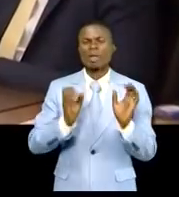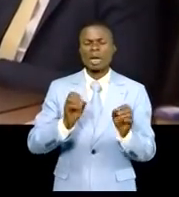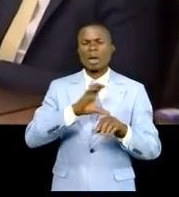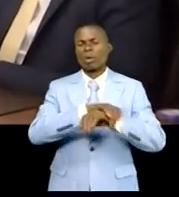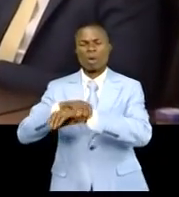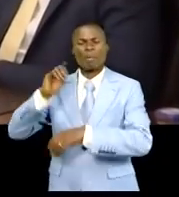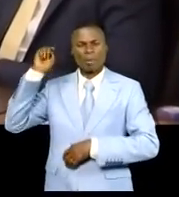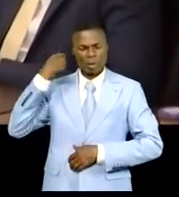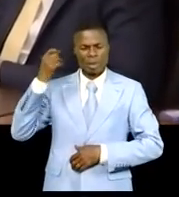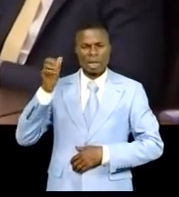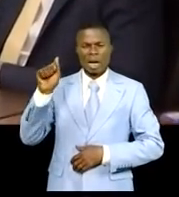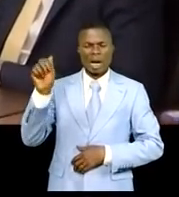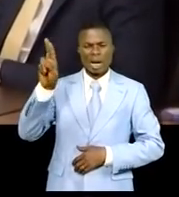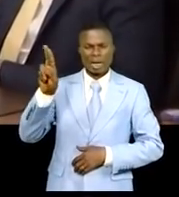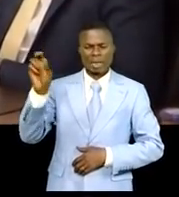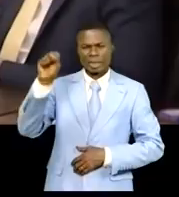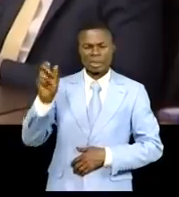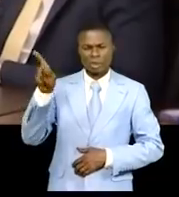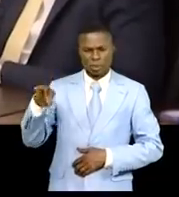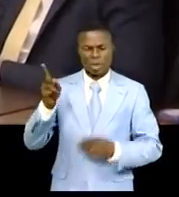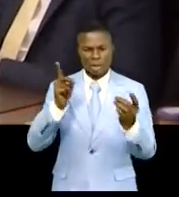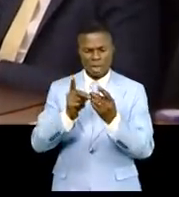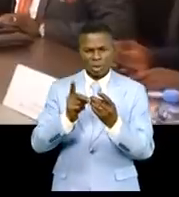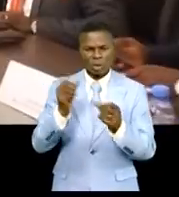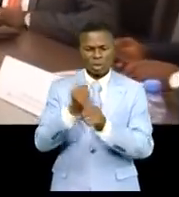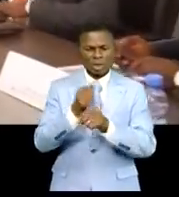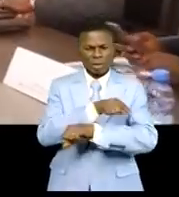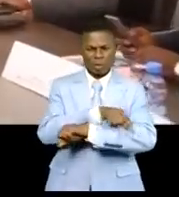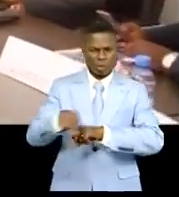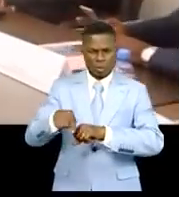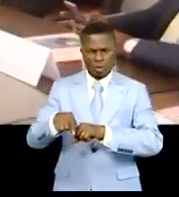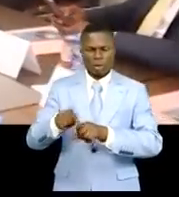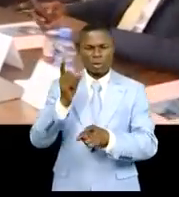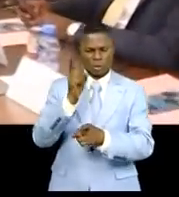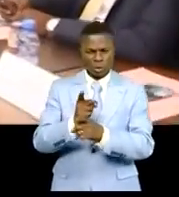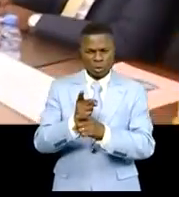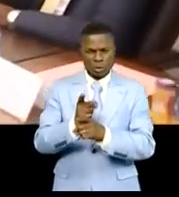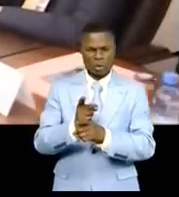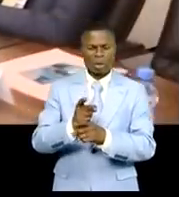RSP demeure celle de contacter ses services et bureaux authentiques afin de